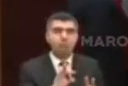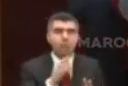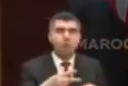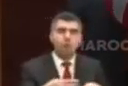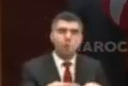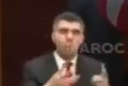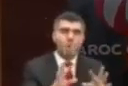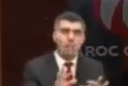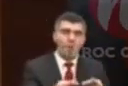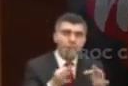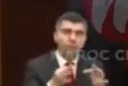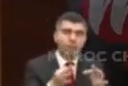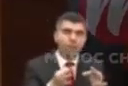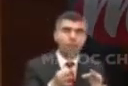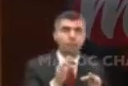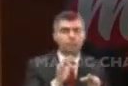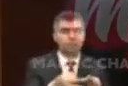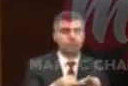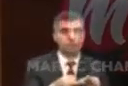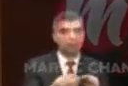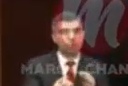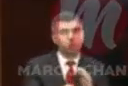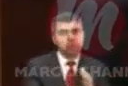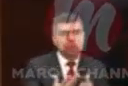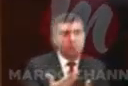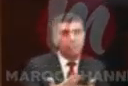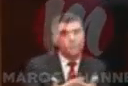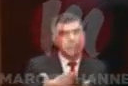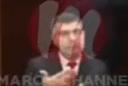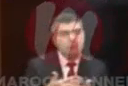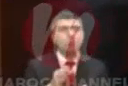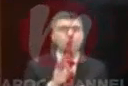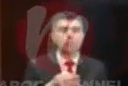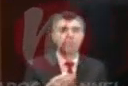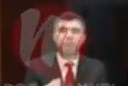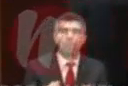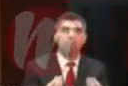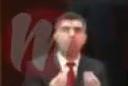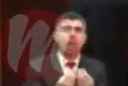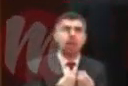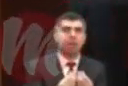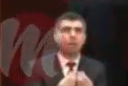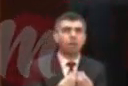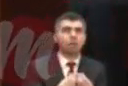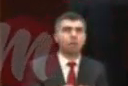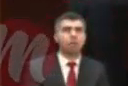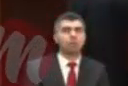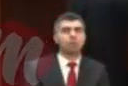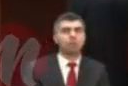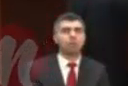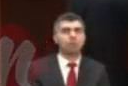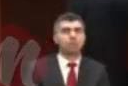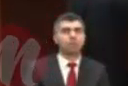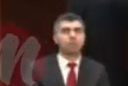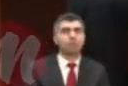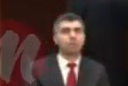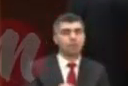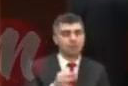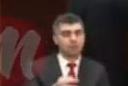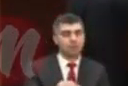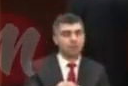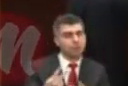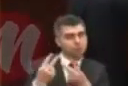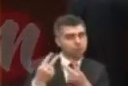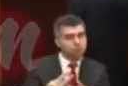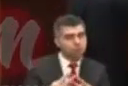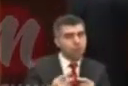حنا راه قلت لكم اللي كان شي مقترح حنا نتبناوه، ماشي عندنا حنا. اللي عنده شي مقترح يجيبوه